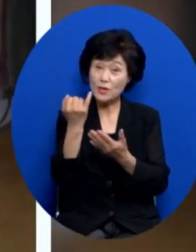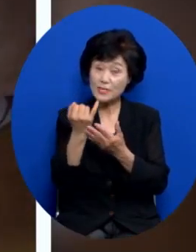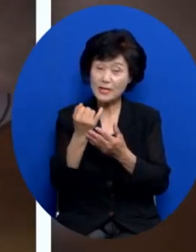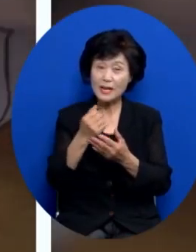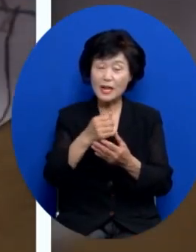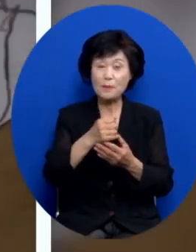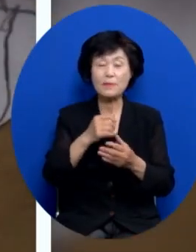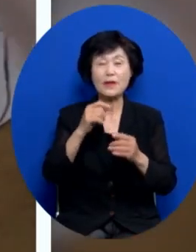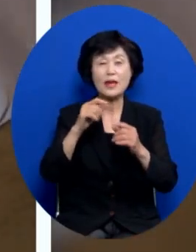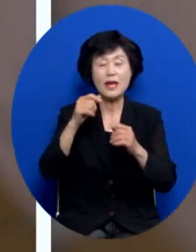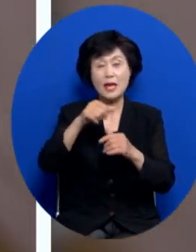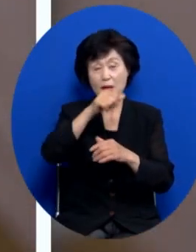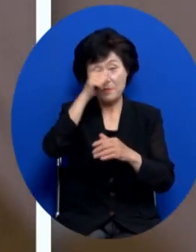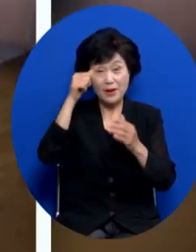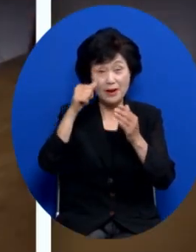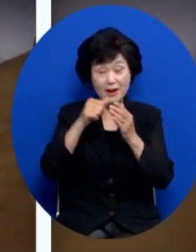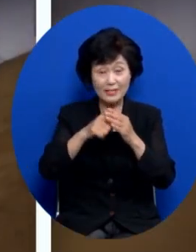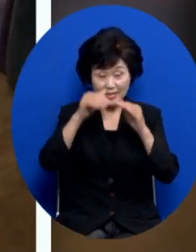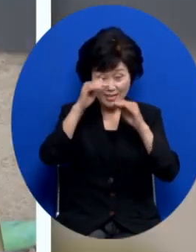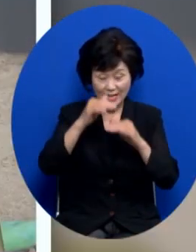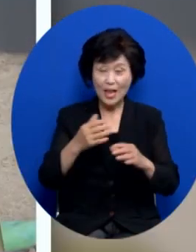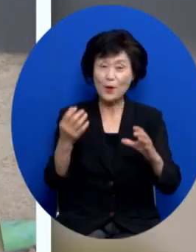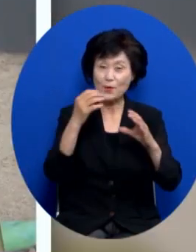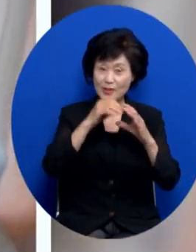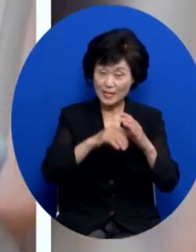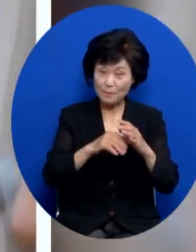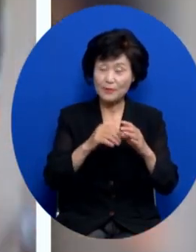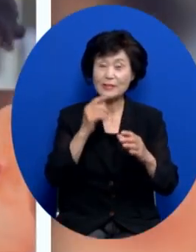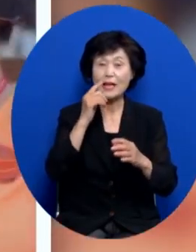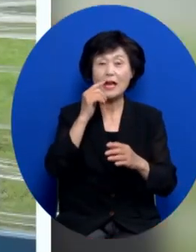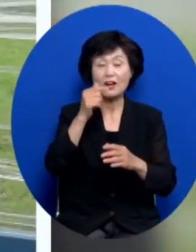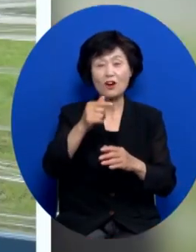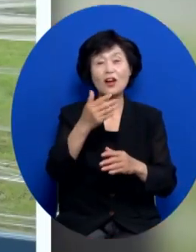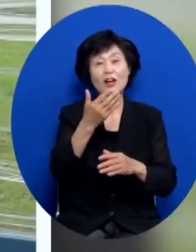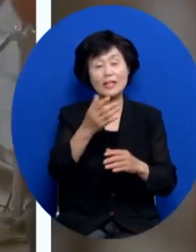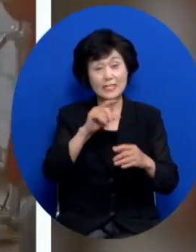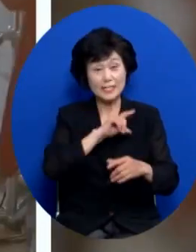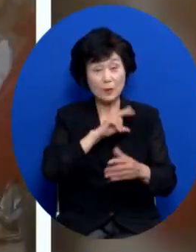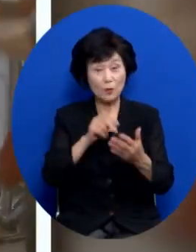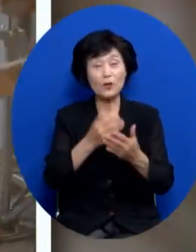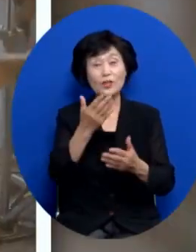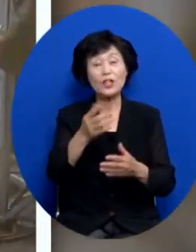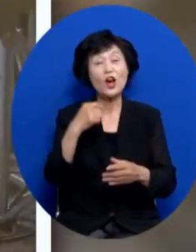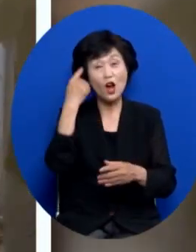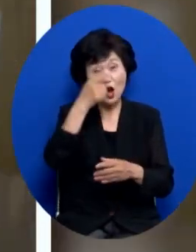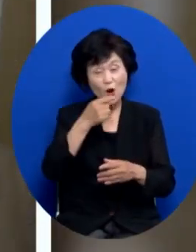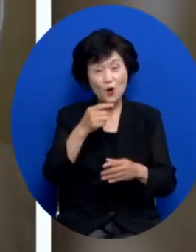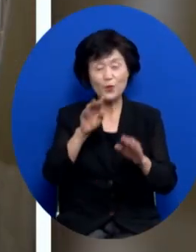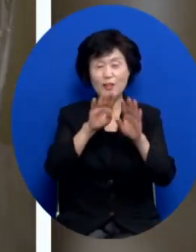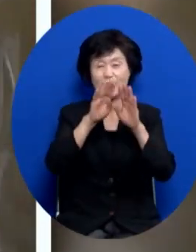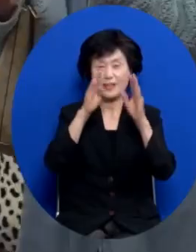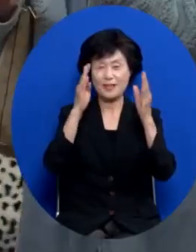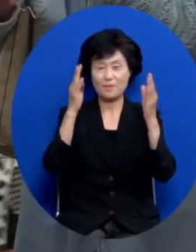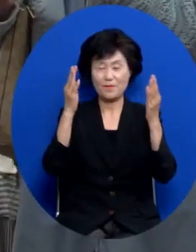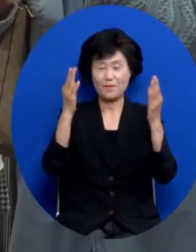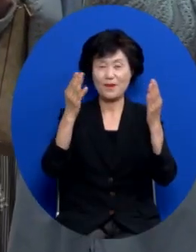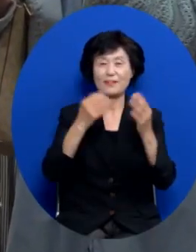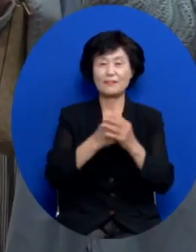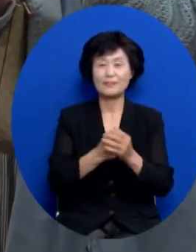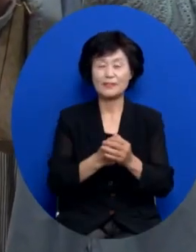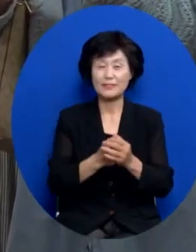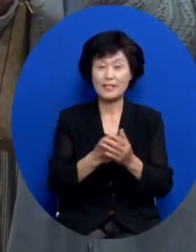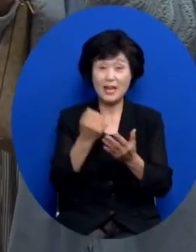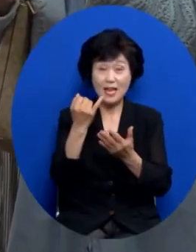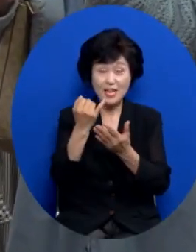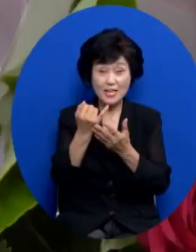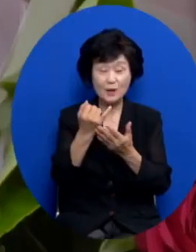담은 아버지 서동일 감독의 다큐멘터리 영화 네 얼굴이 개봉하며 대중의 주목을 받았습니다. 정은혜